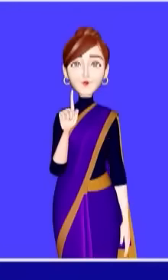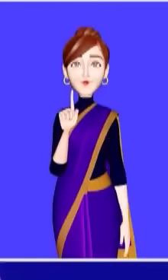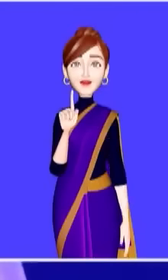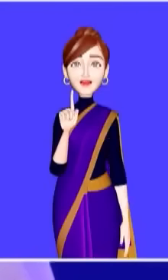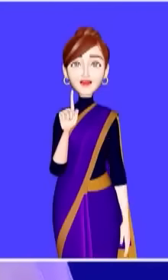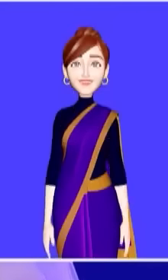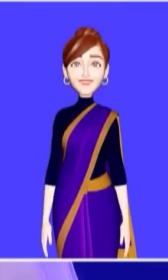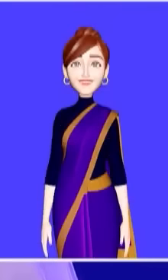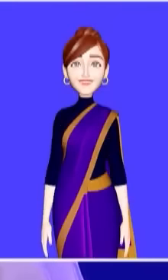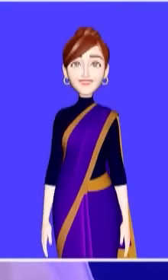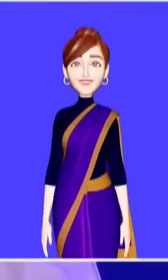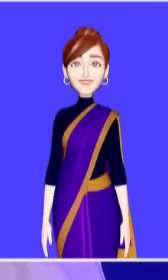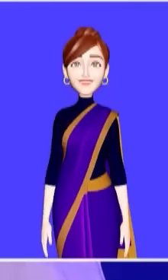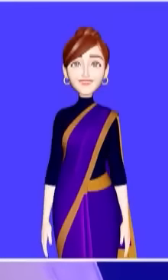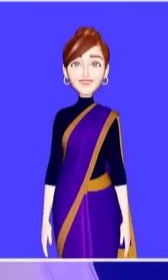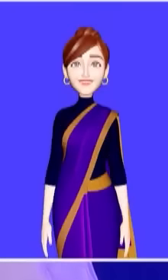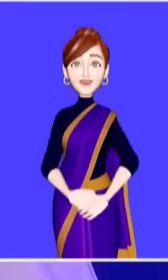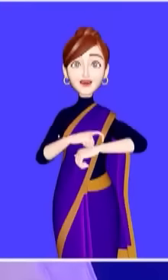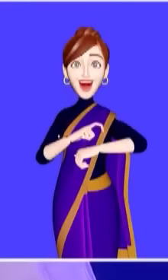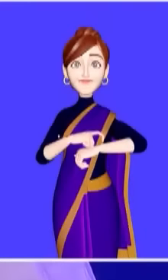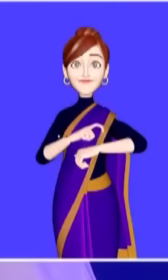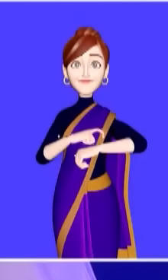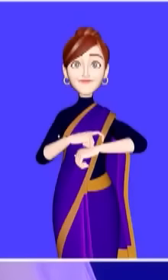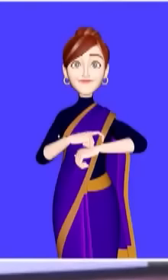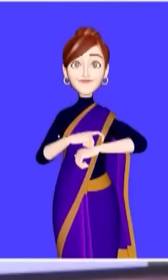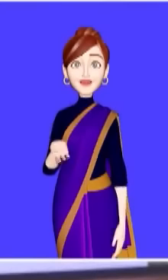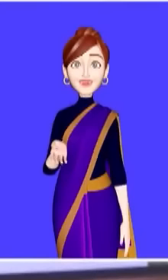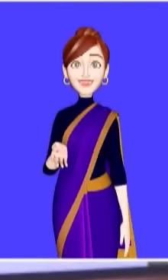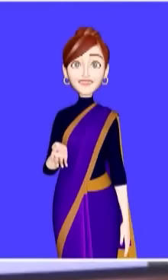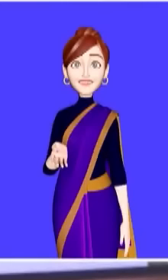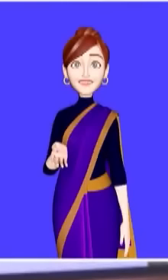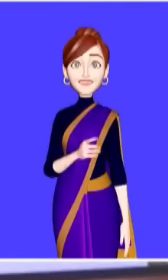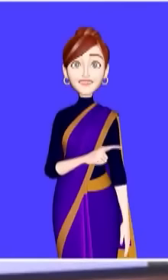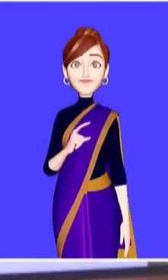भी अप्रत्याशित है। पहले